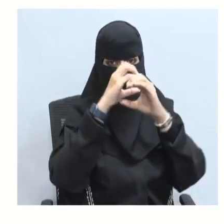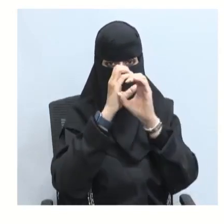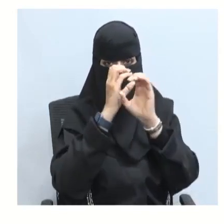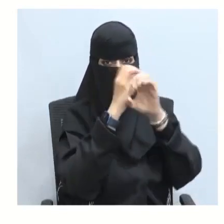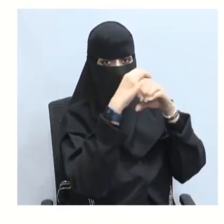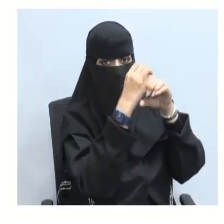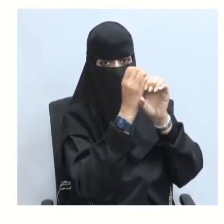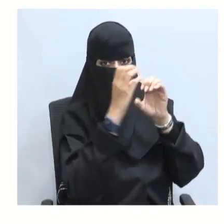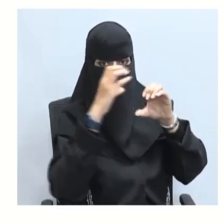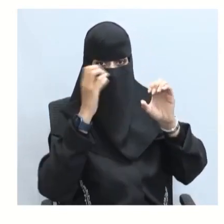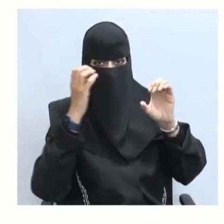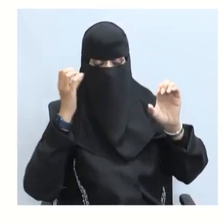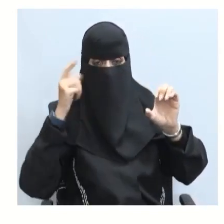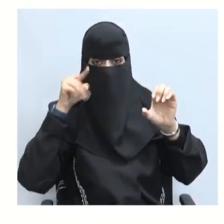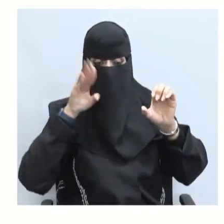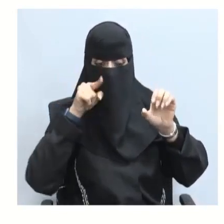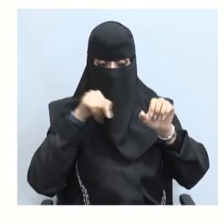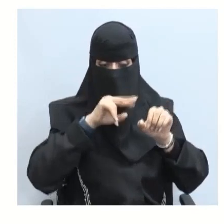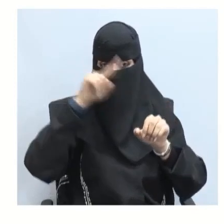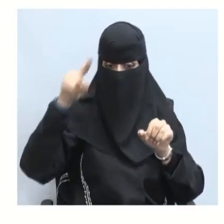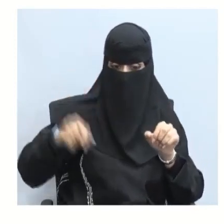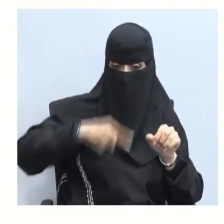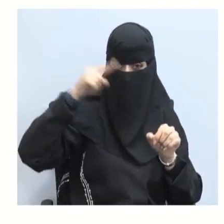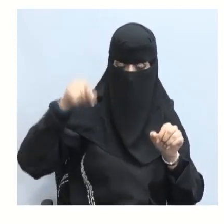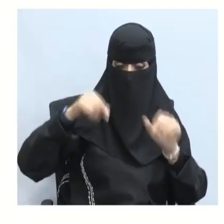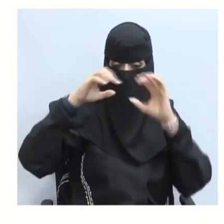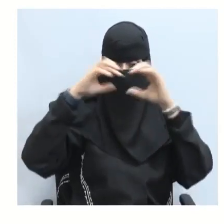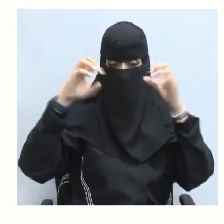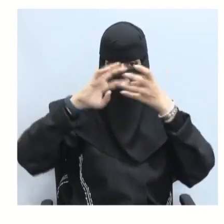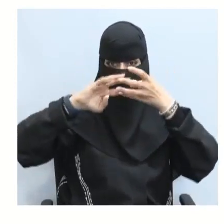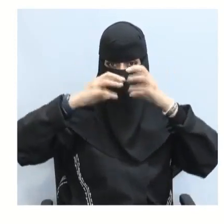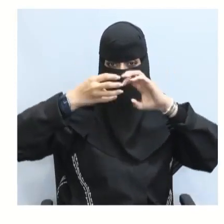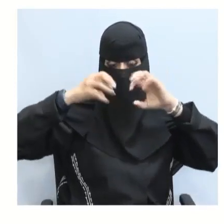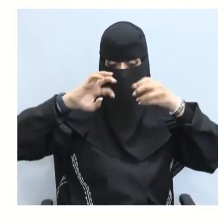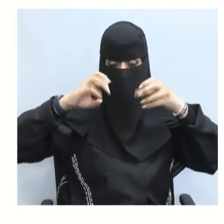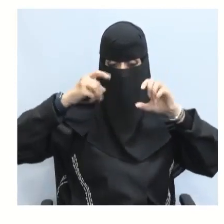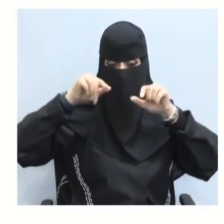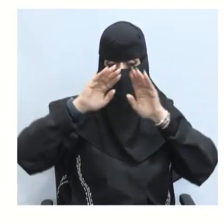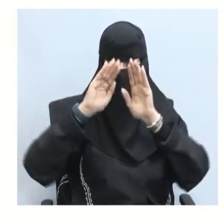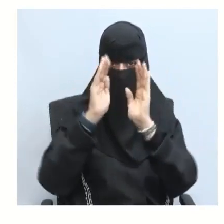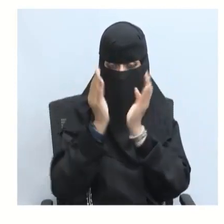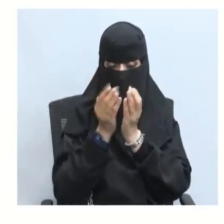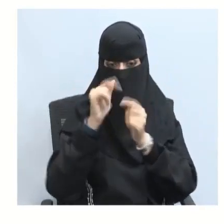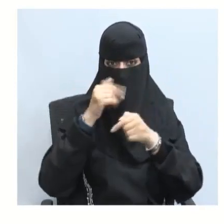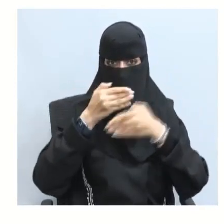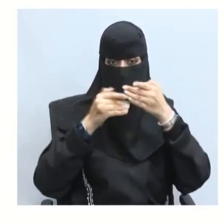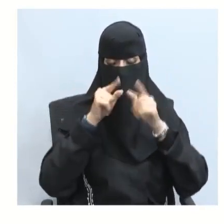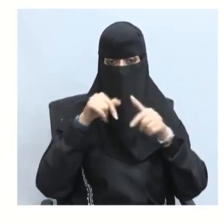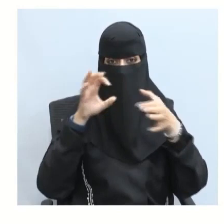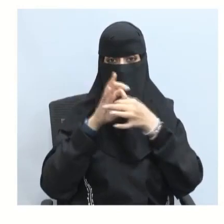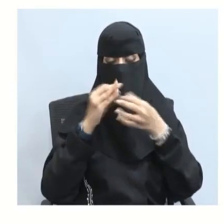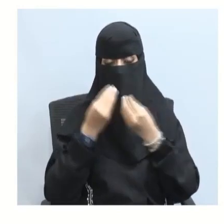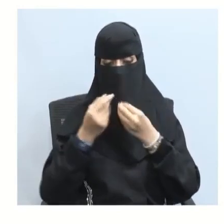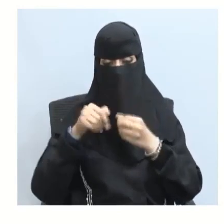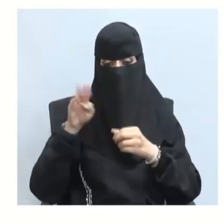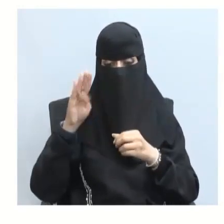هي الحلقات او ممكن ان تشبه اقفاص العصافير لاحظ هنا ايضا المركب عباره عن ارتباط ما بين